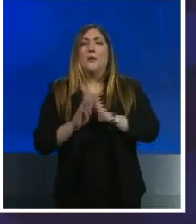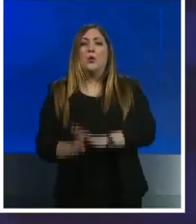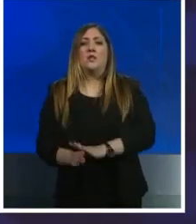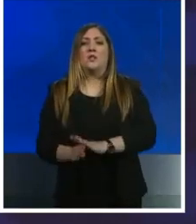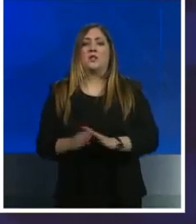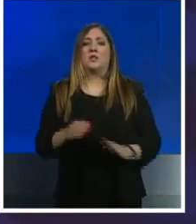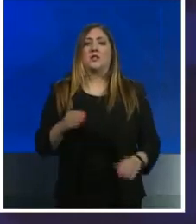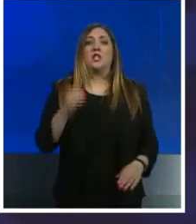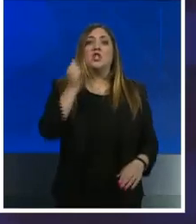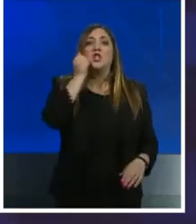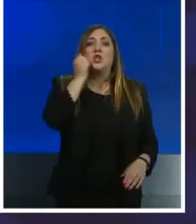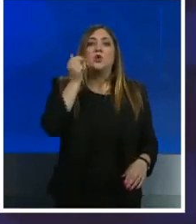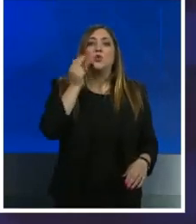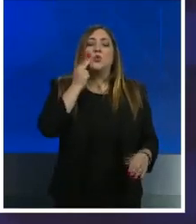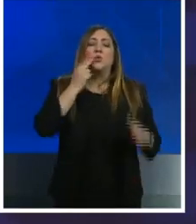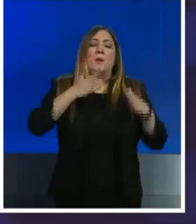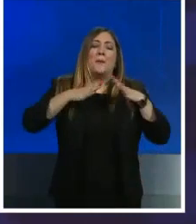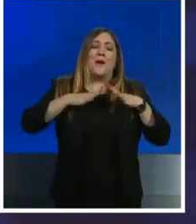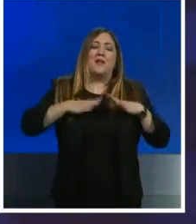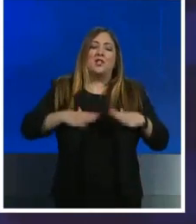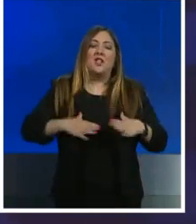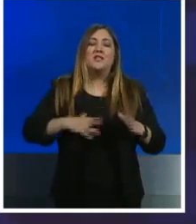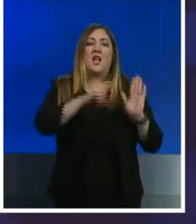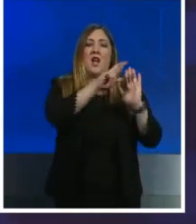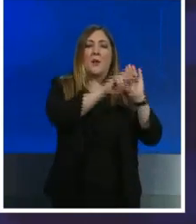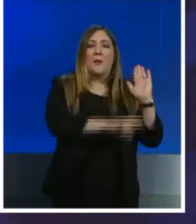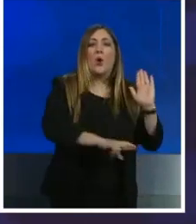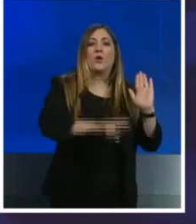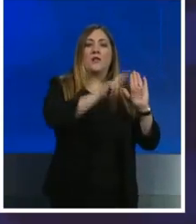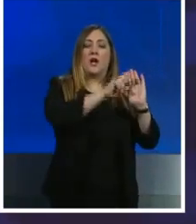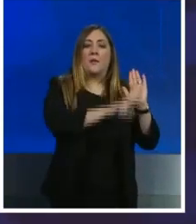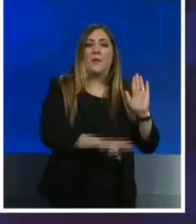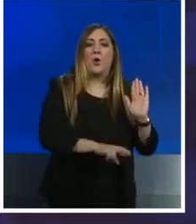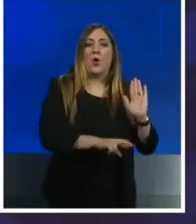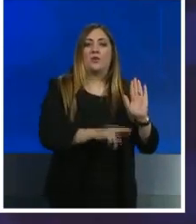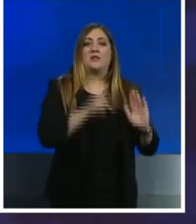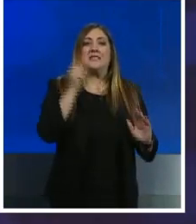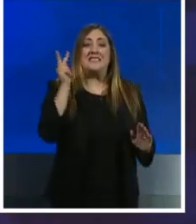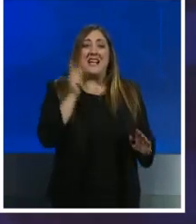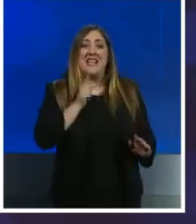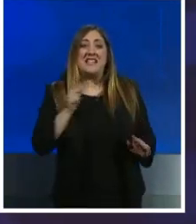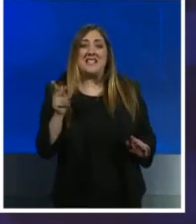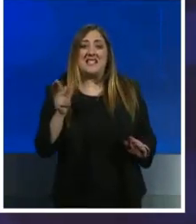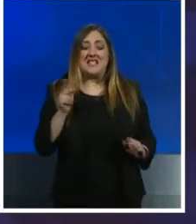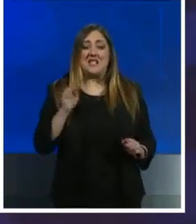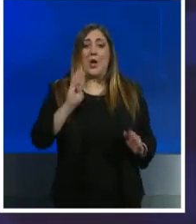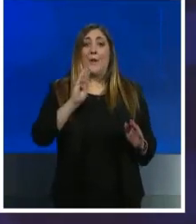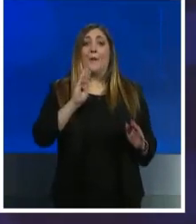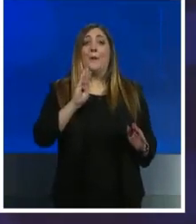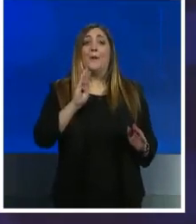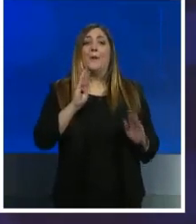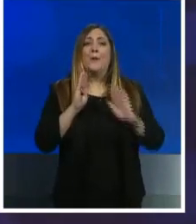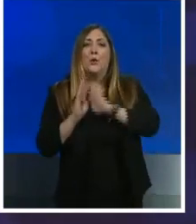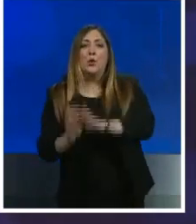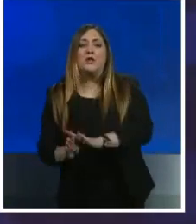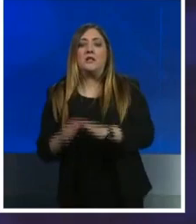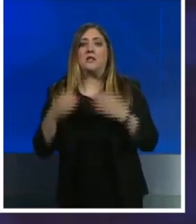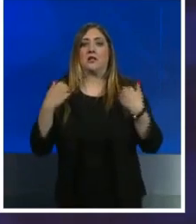kollhom jissapportu rapporti kontinwi ta' każi ta' bullying kif kien